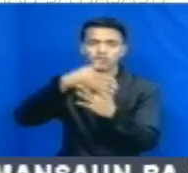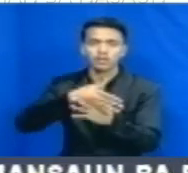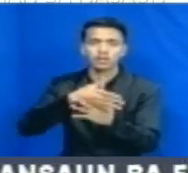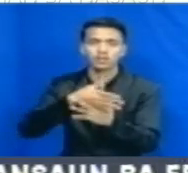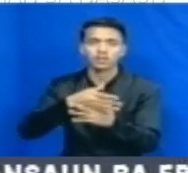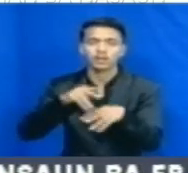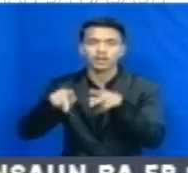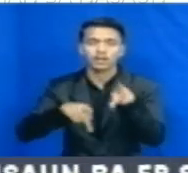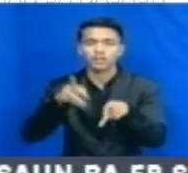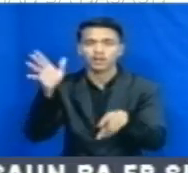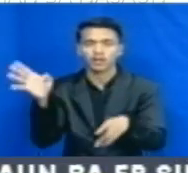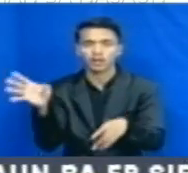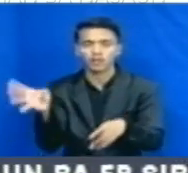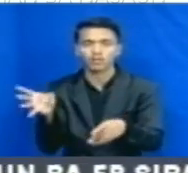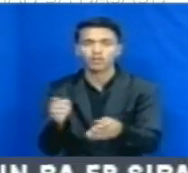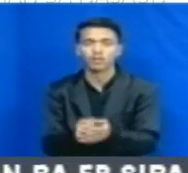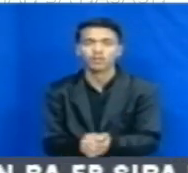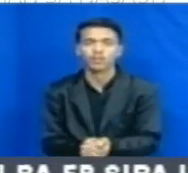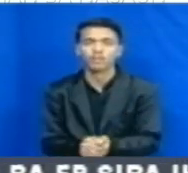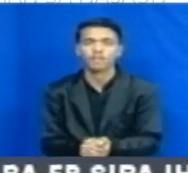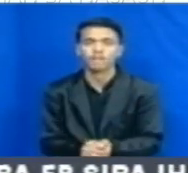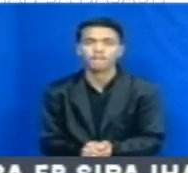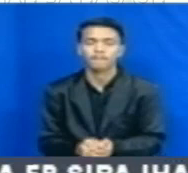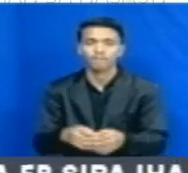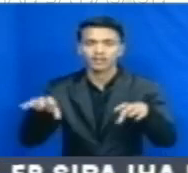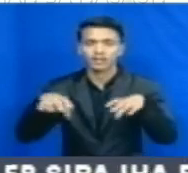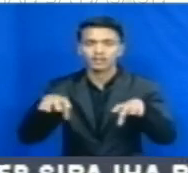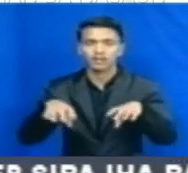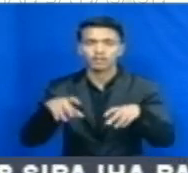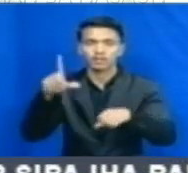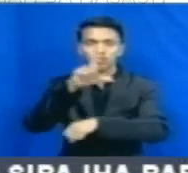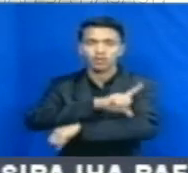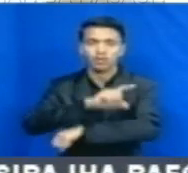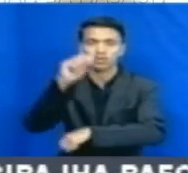hat nulu, mas emeronulu servis ba lorong sanulu